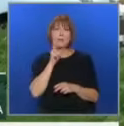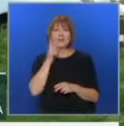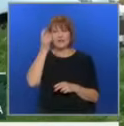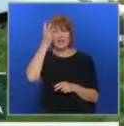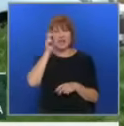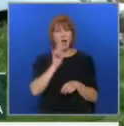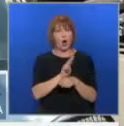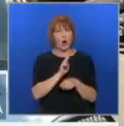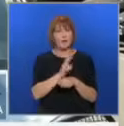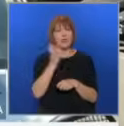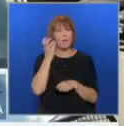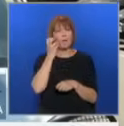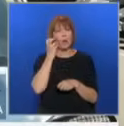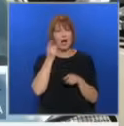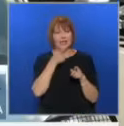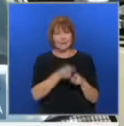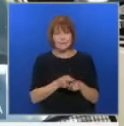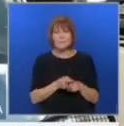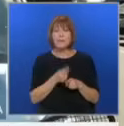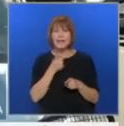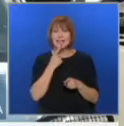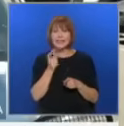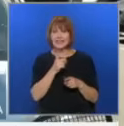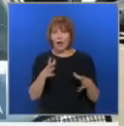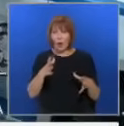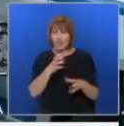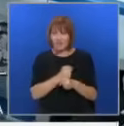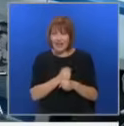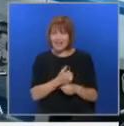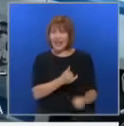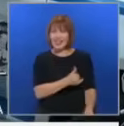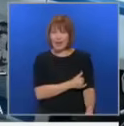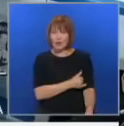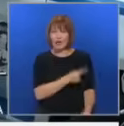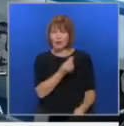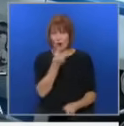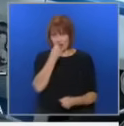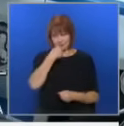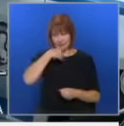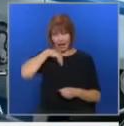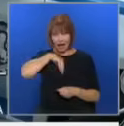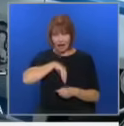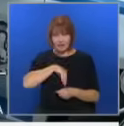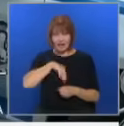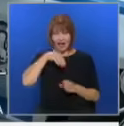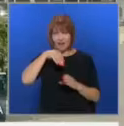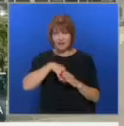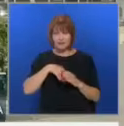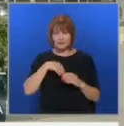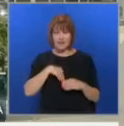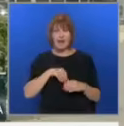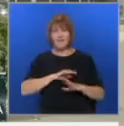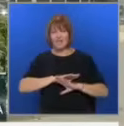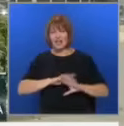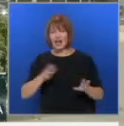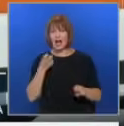около обяд в бургаския квартал Черно море. За да не го заловят с дрогата, той поглъща пликчето с кристали. Веднага е откаран в